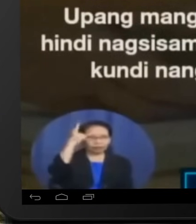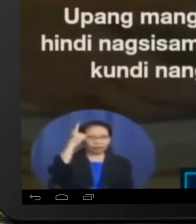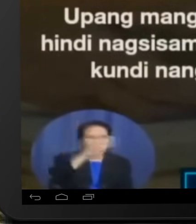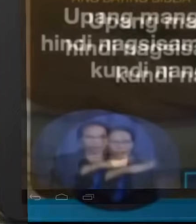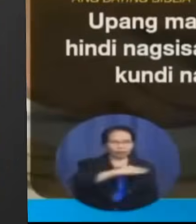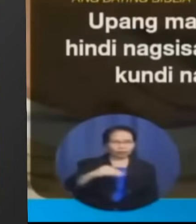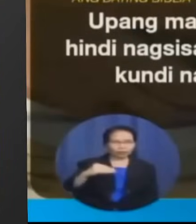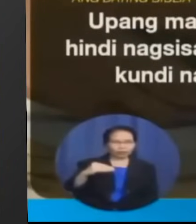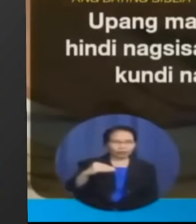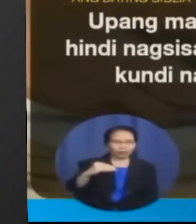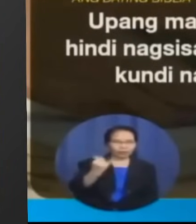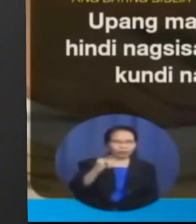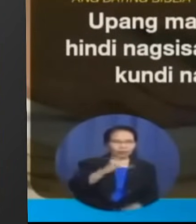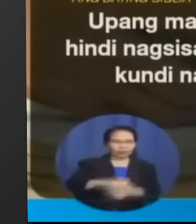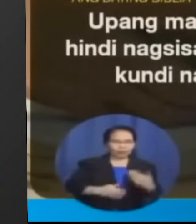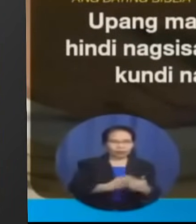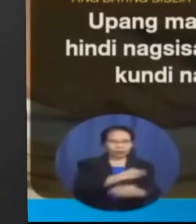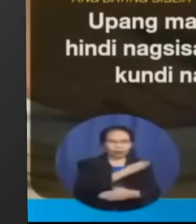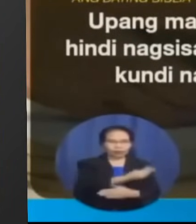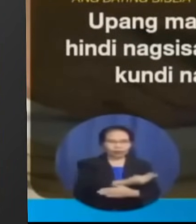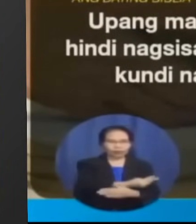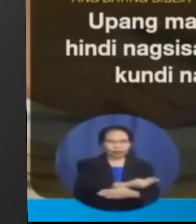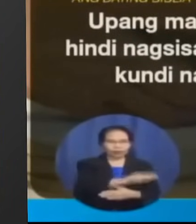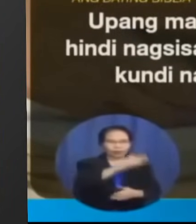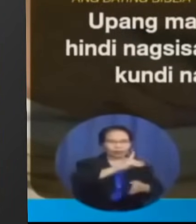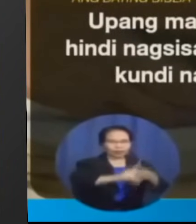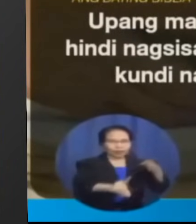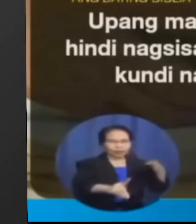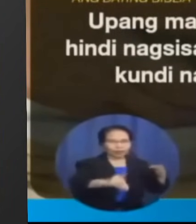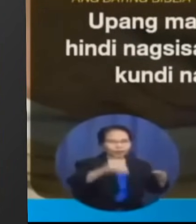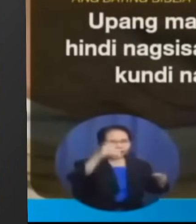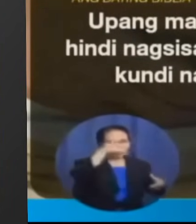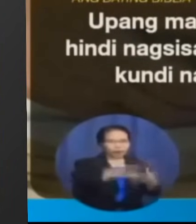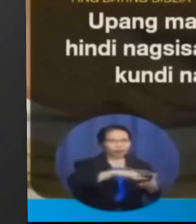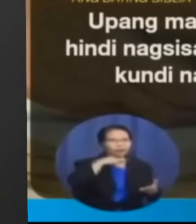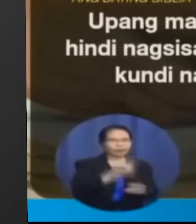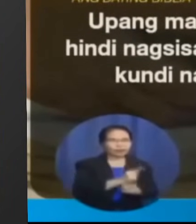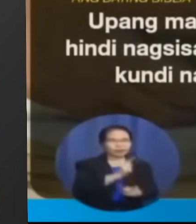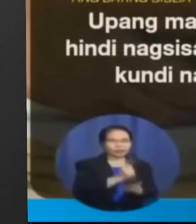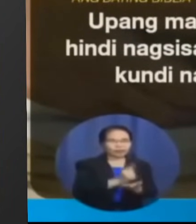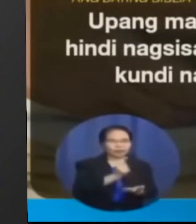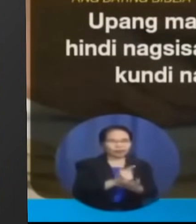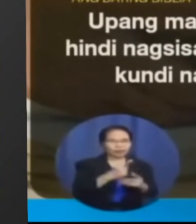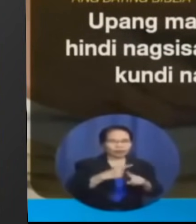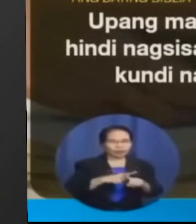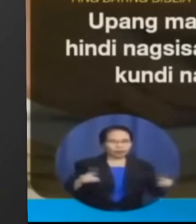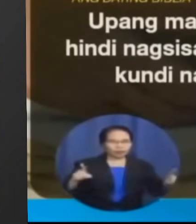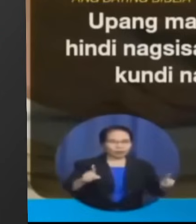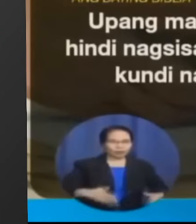Upang mga hatulan silang lahat na hindi nagsisampalataya sa katotohanan,